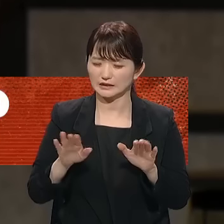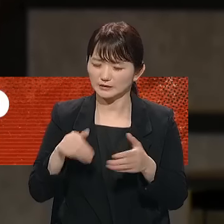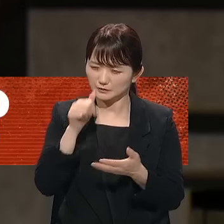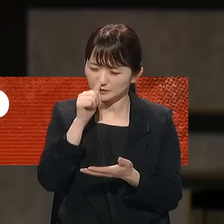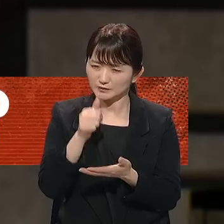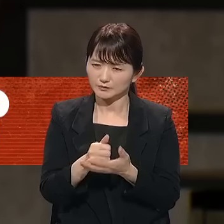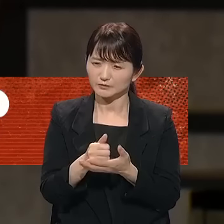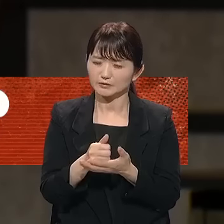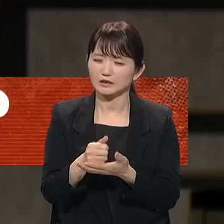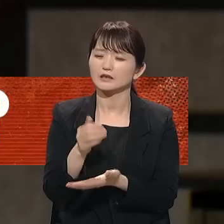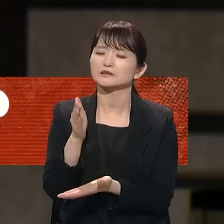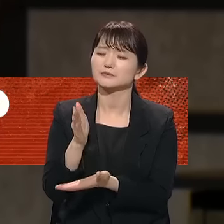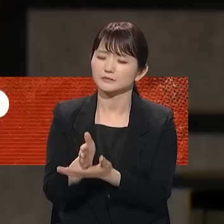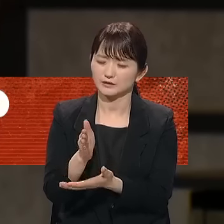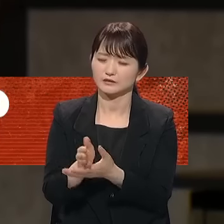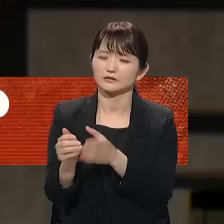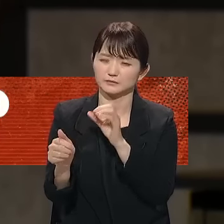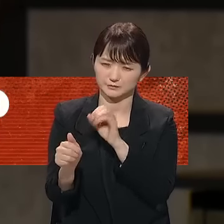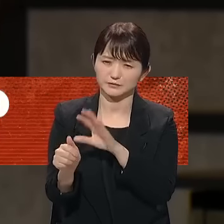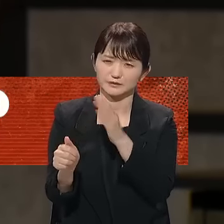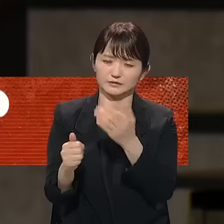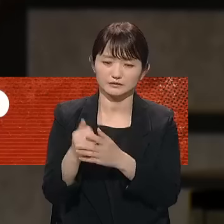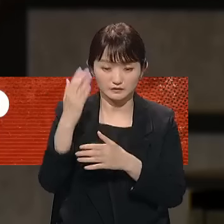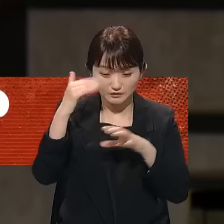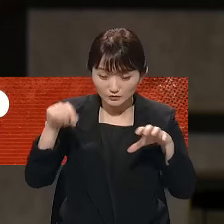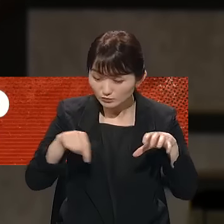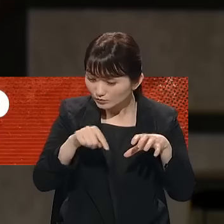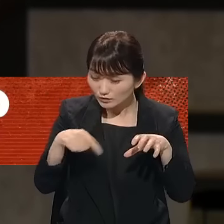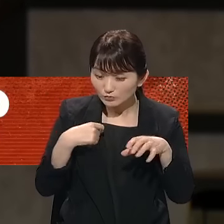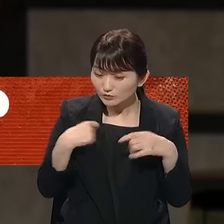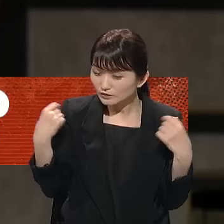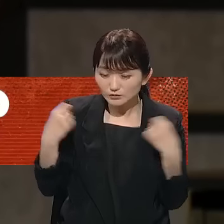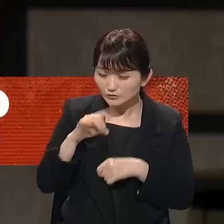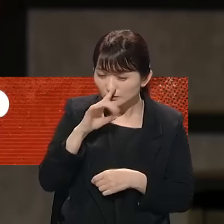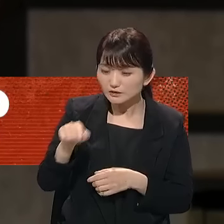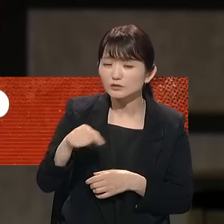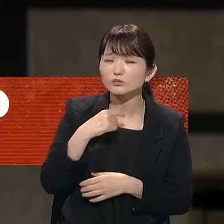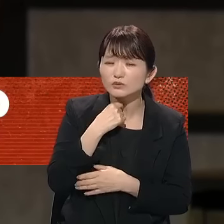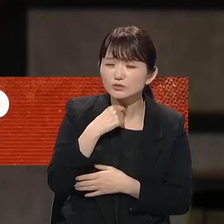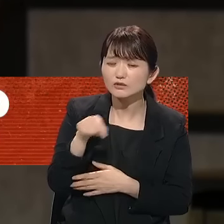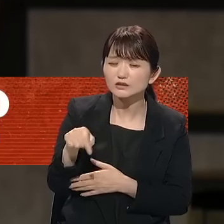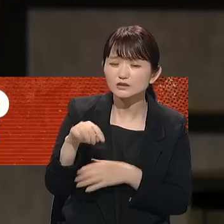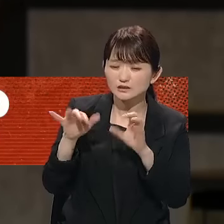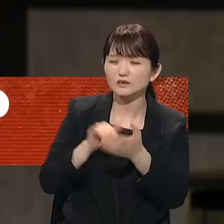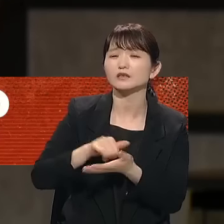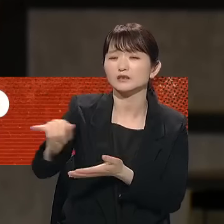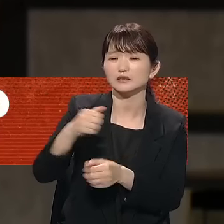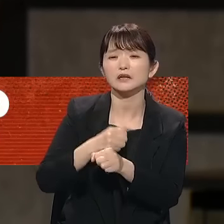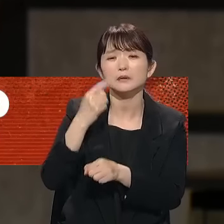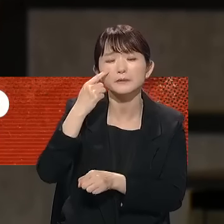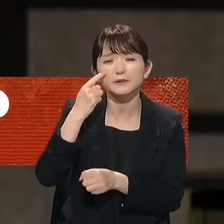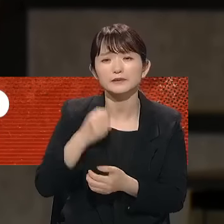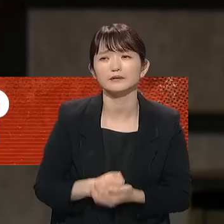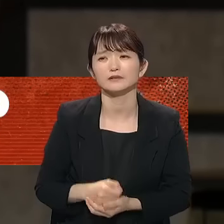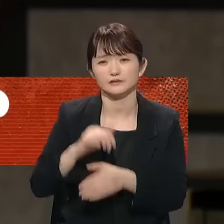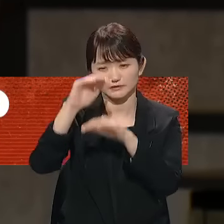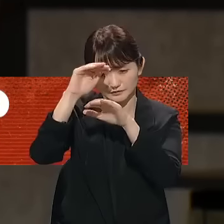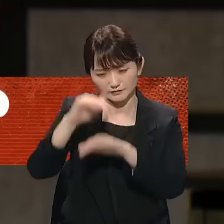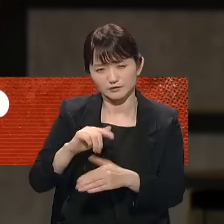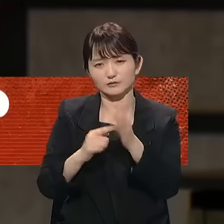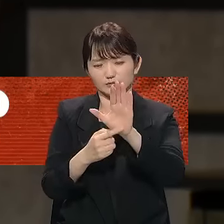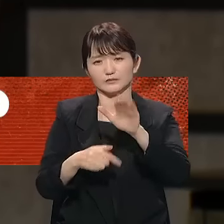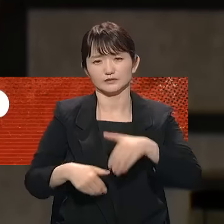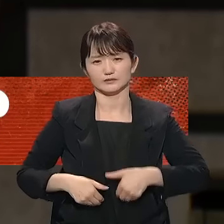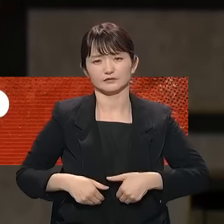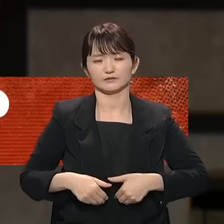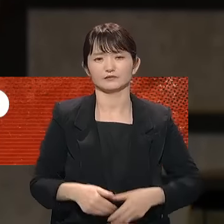갖다가 해서 이 우리나라에서는 그게 안 된다. 너 하고 싶으면 너희 나라 가서 그렇게 해라라고 할 어떤 메시지를 줄 필요는 있다라고